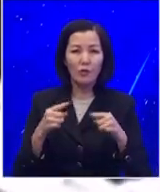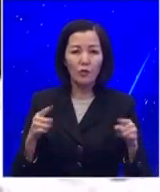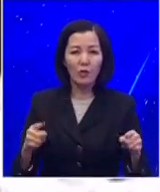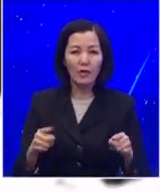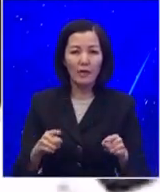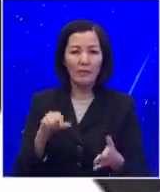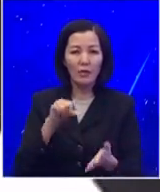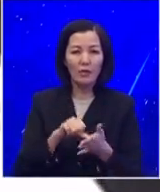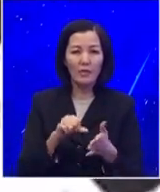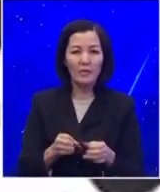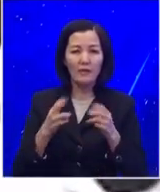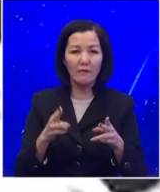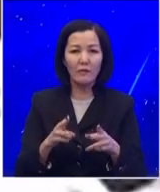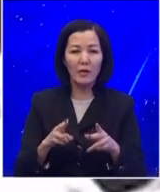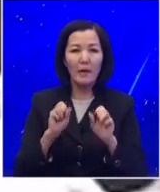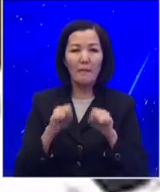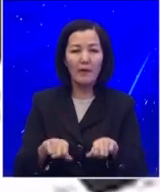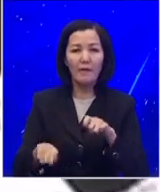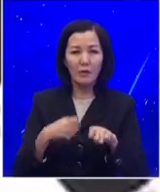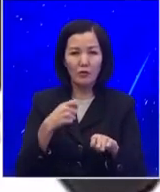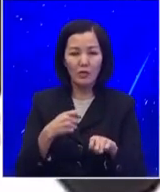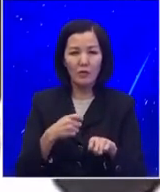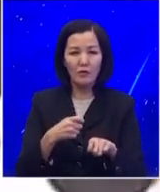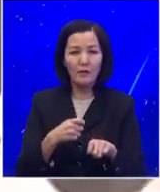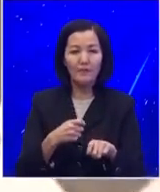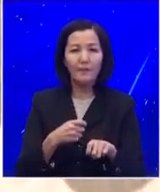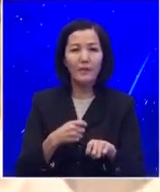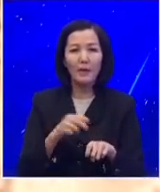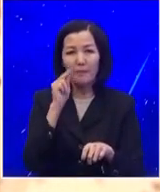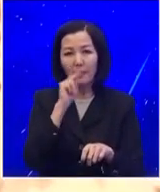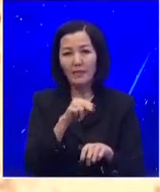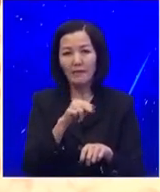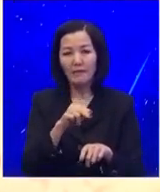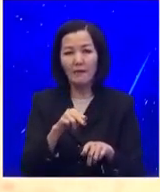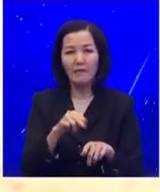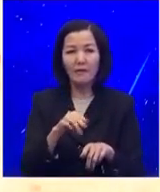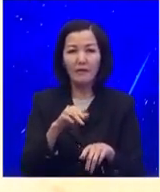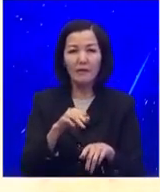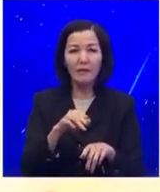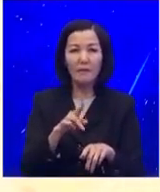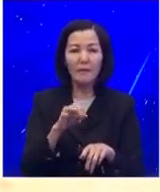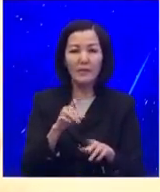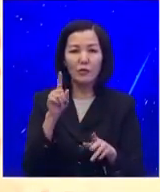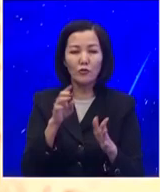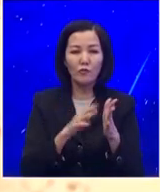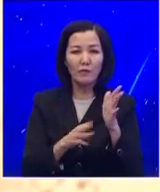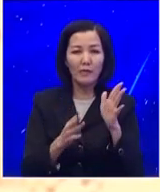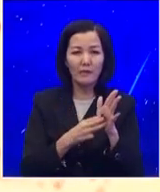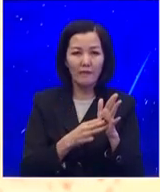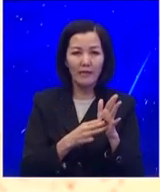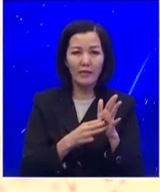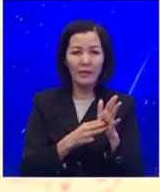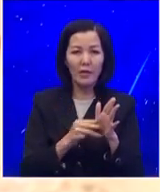лиц, причастных к совершенному правонарушению. Деяния подозреваемых квалифицированы по статье